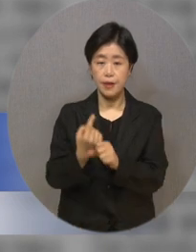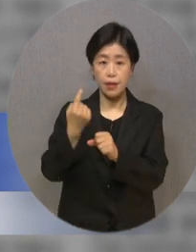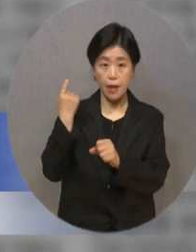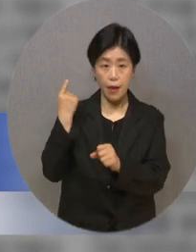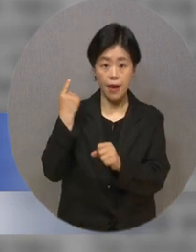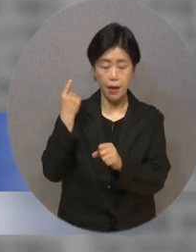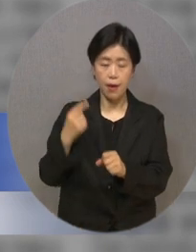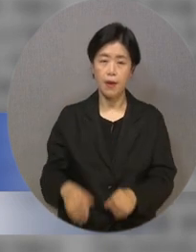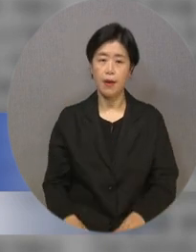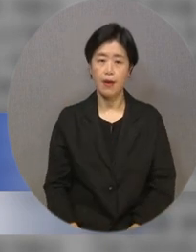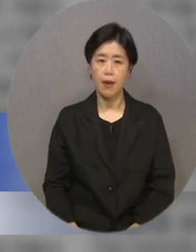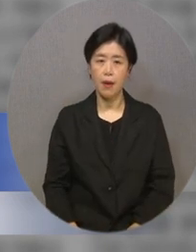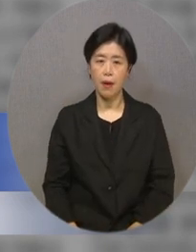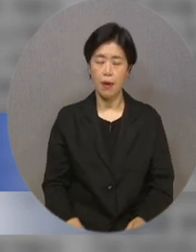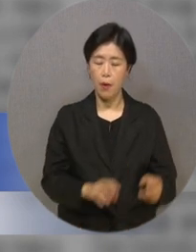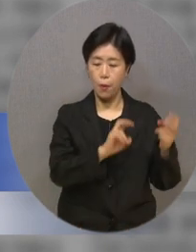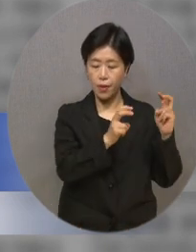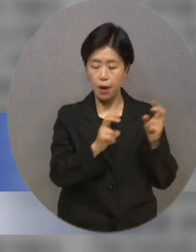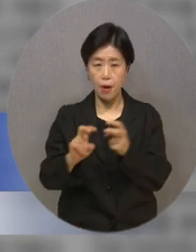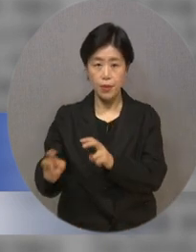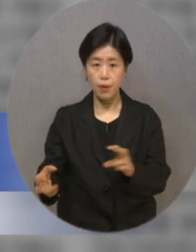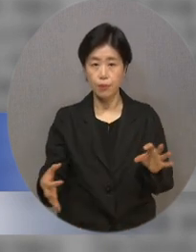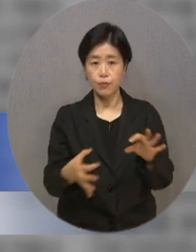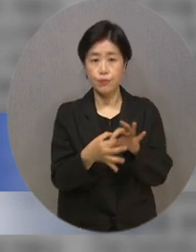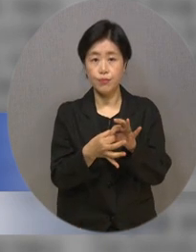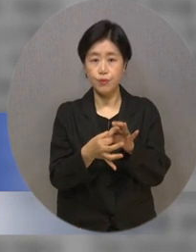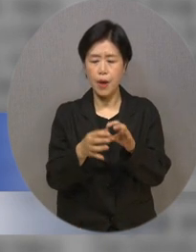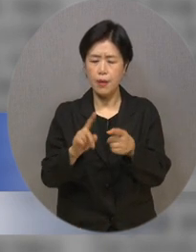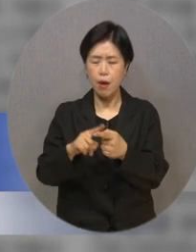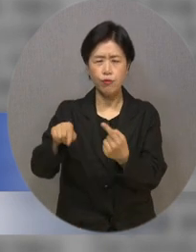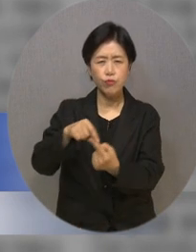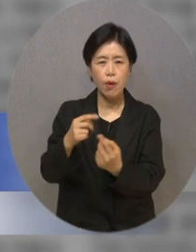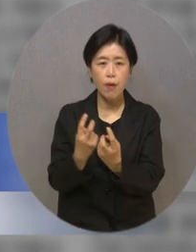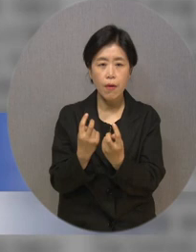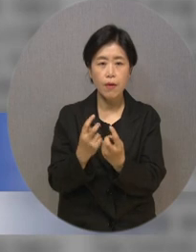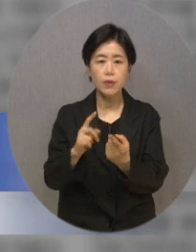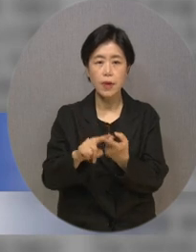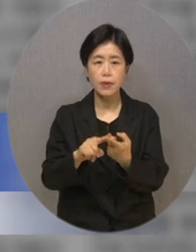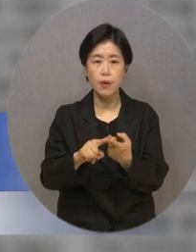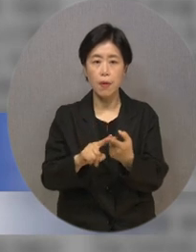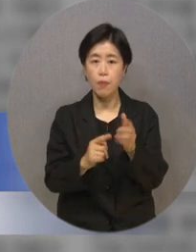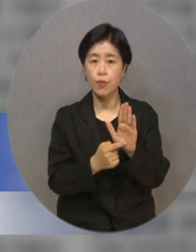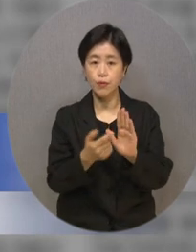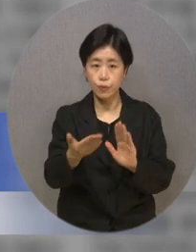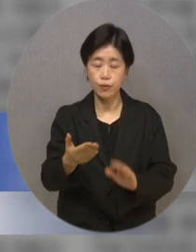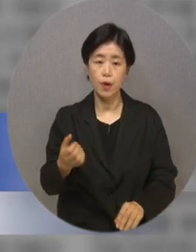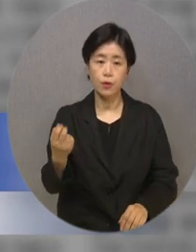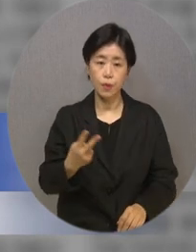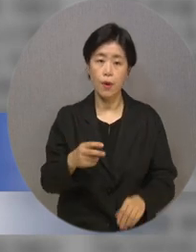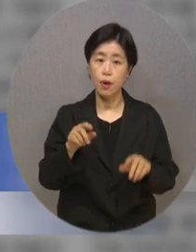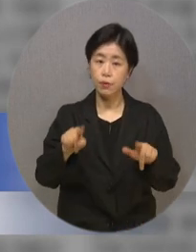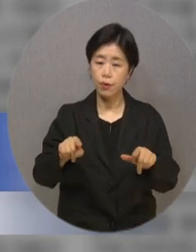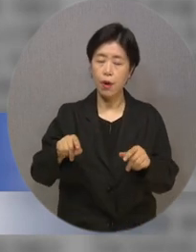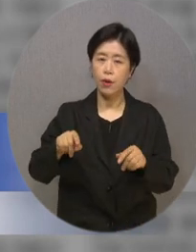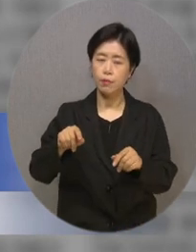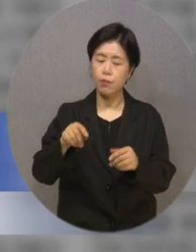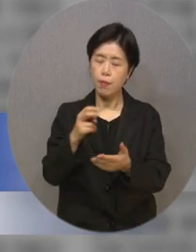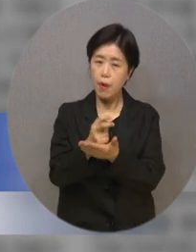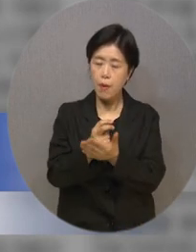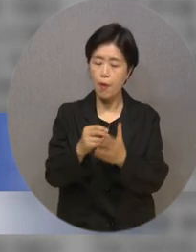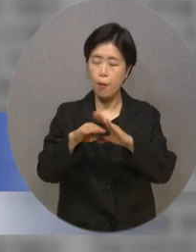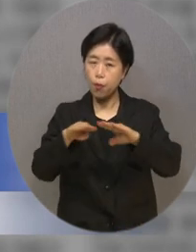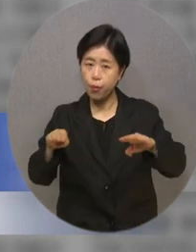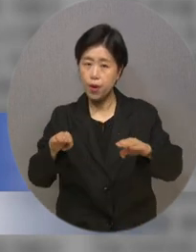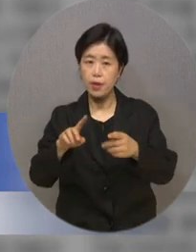자회사용 장애인 표준사업장 현황과 함께이 근본 규제 완화 등에 관한 배경과 이유를 살펴볼 수